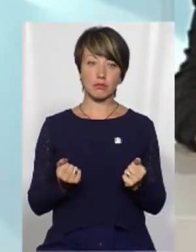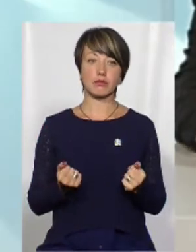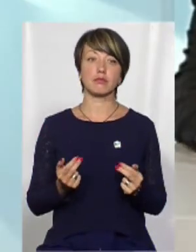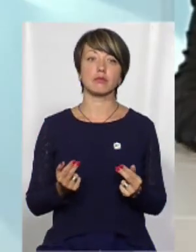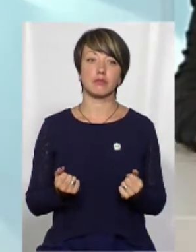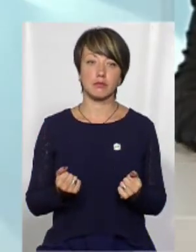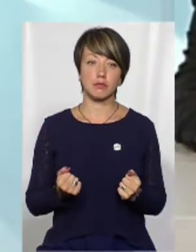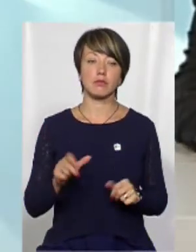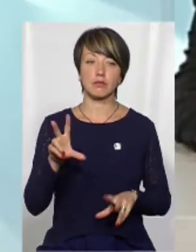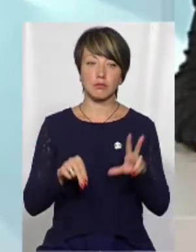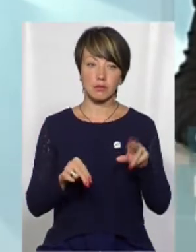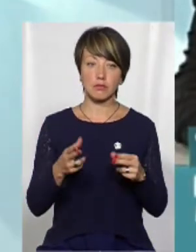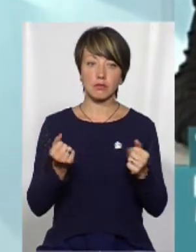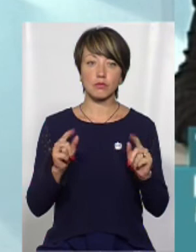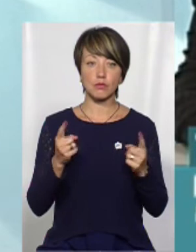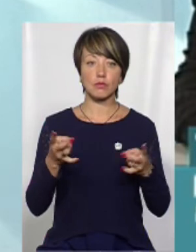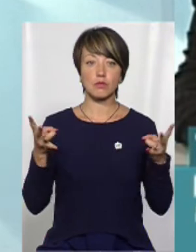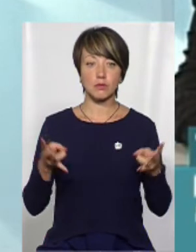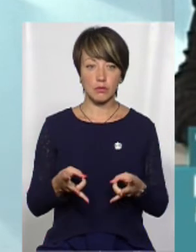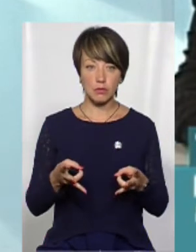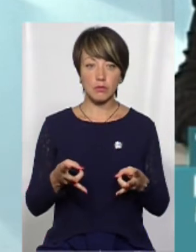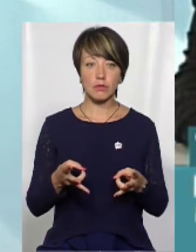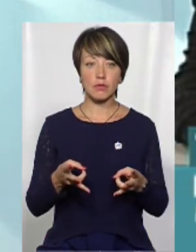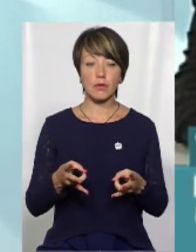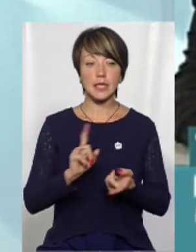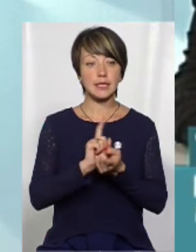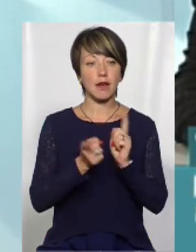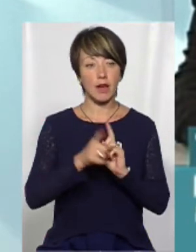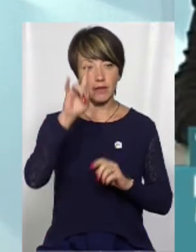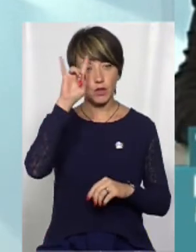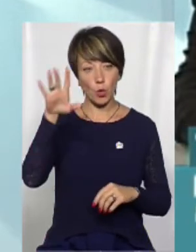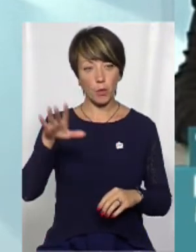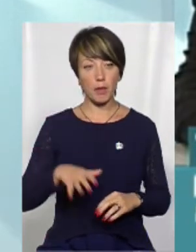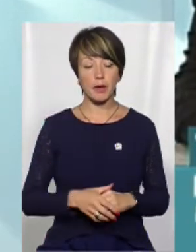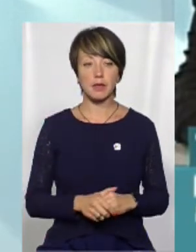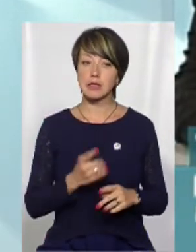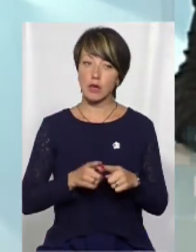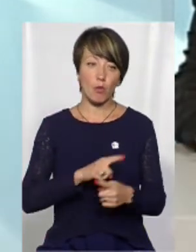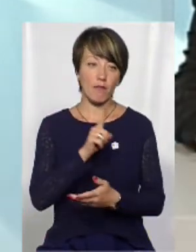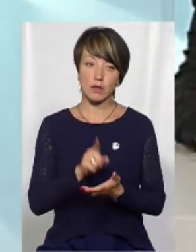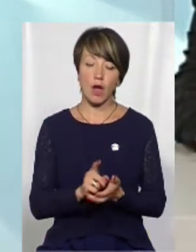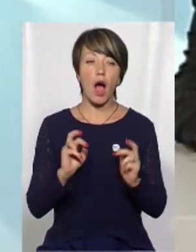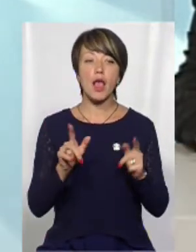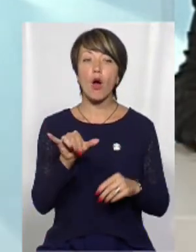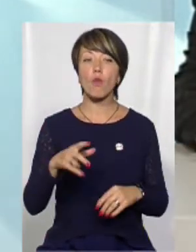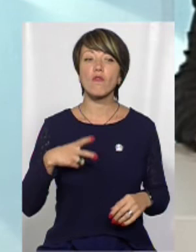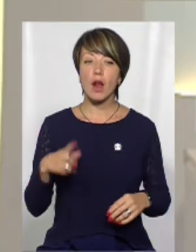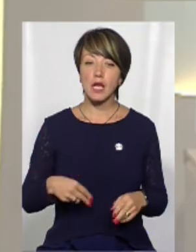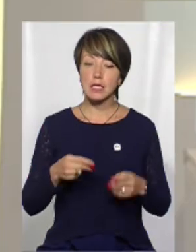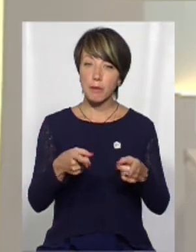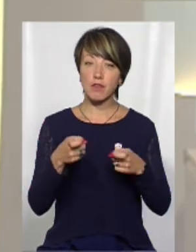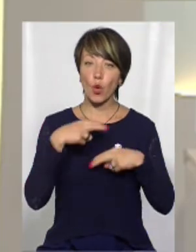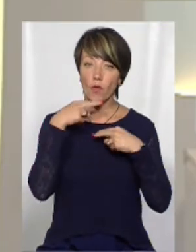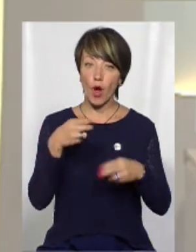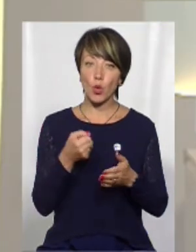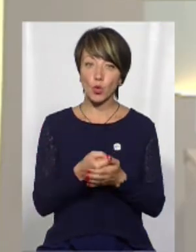connaître. Він гадає, що так, тому що потрібно ставати відомими. C'est obligatoire. Це обов'язково. А як у Франції привертають